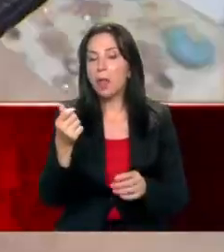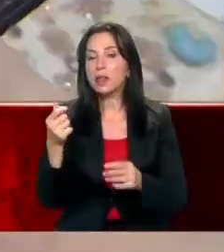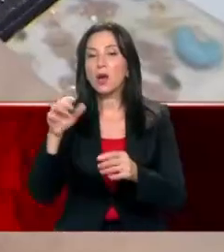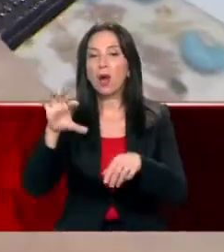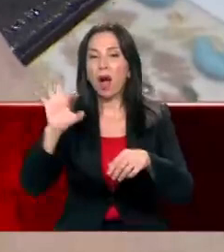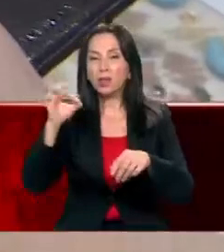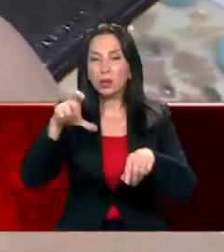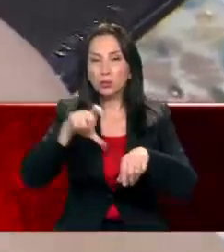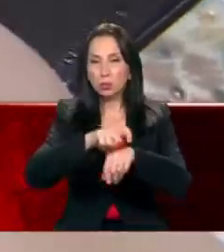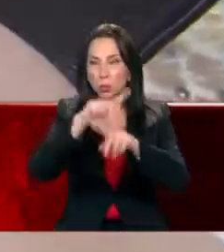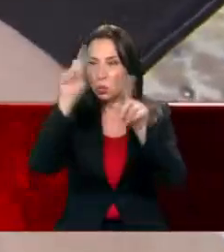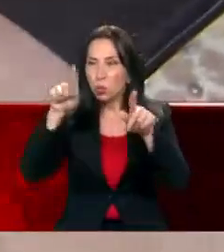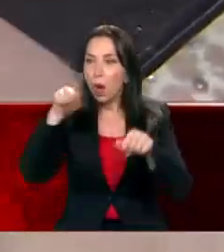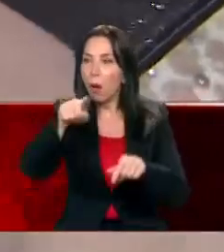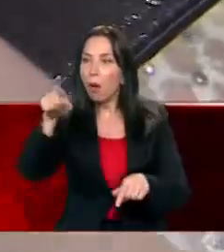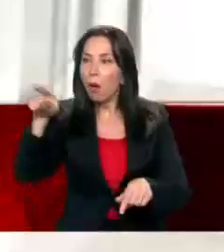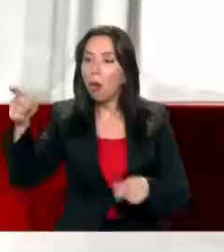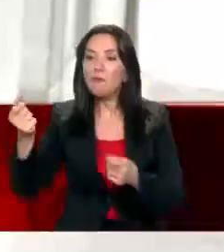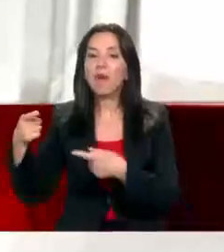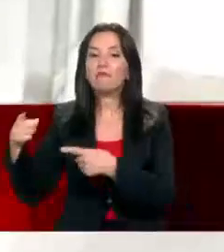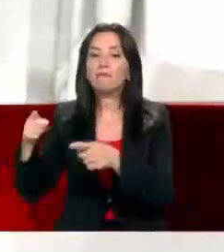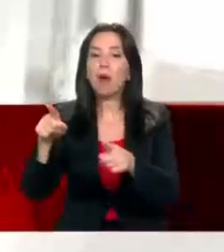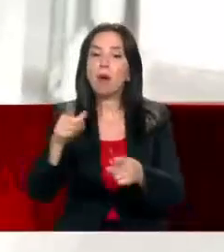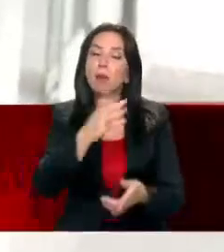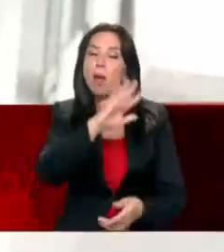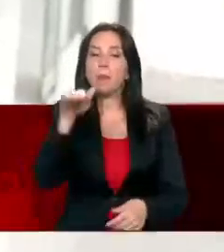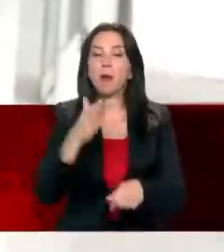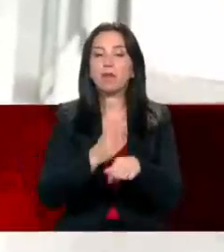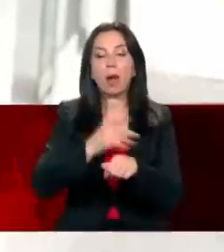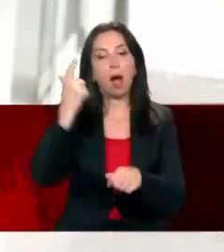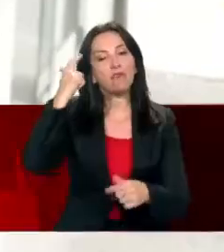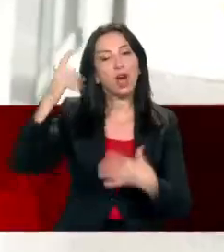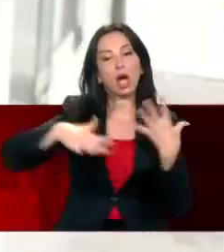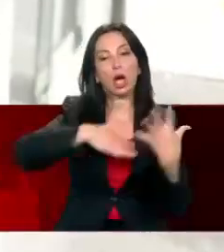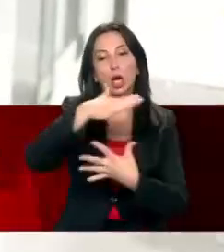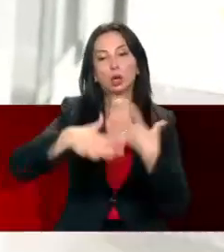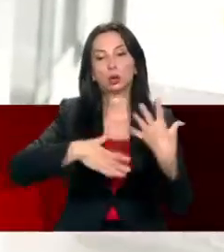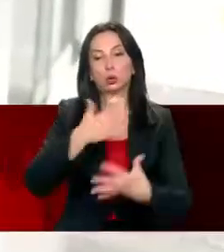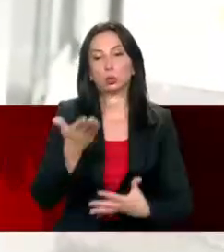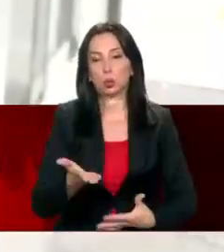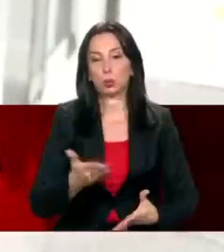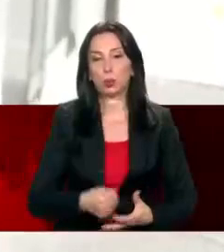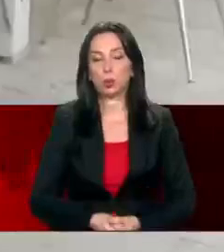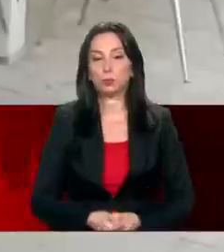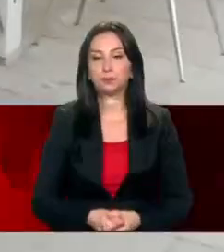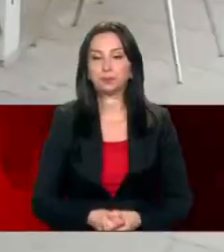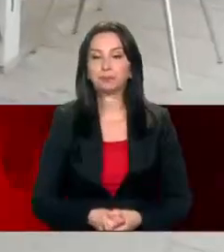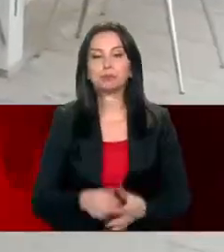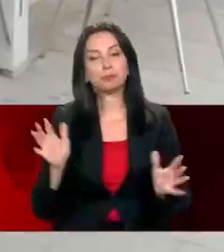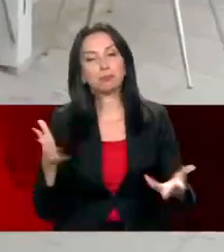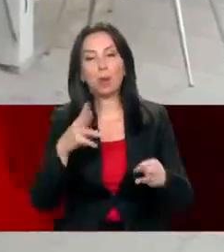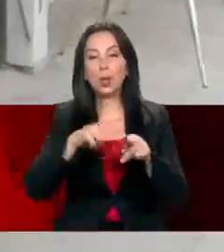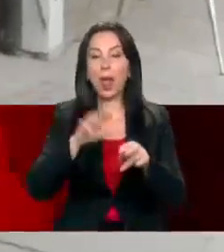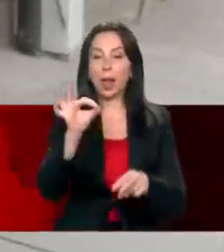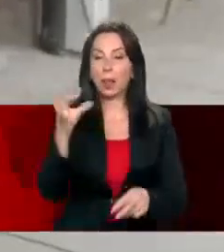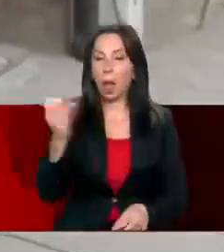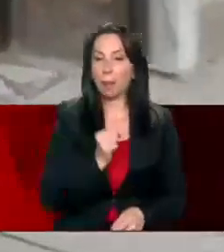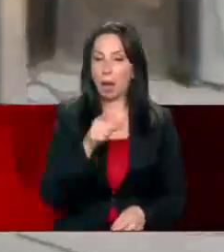Haliyle yatırımcının da kafasını karıştırıyor. Neden? Kuyumcuya soralım, o zaman girelim içeriye. Diyelim ki altın